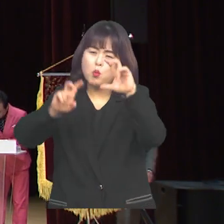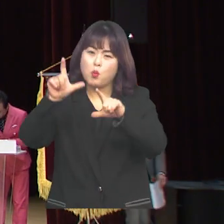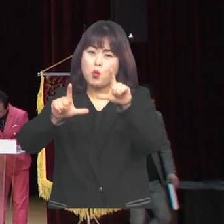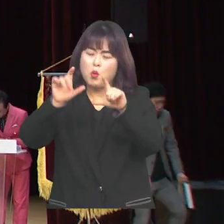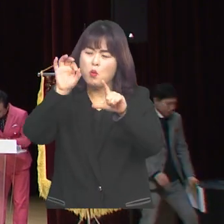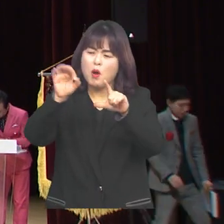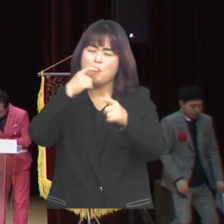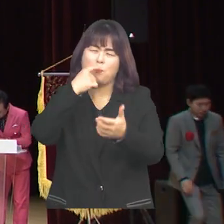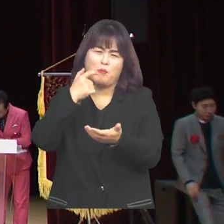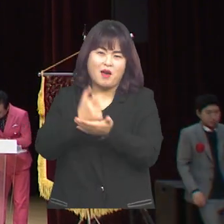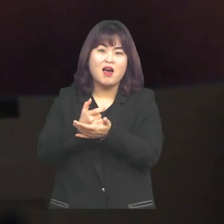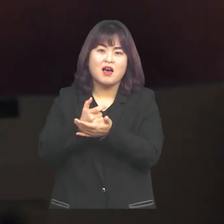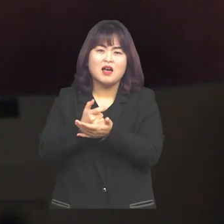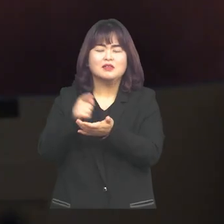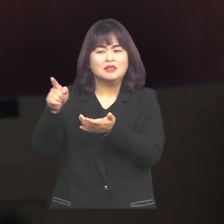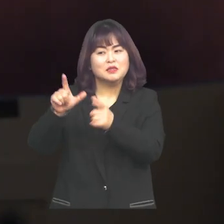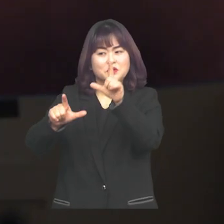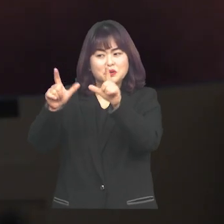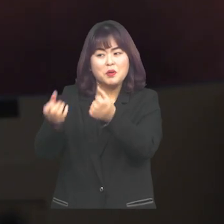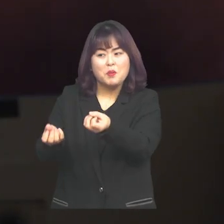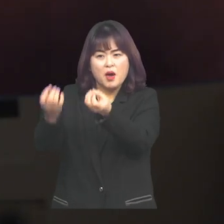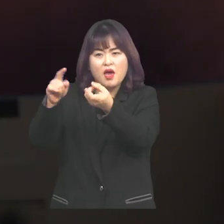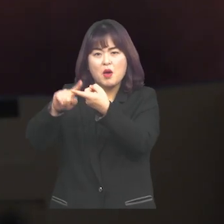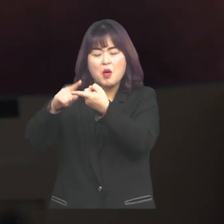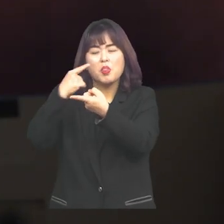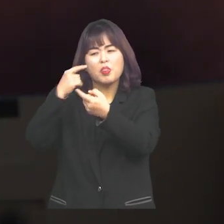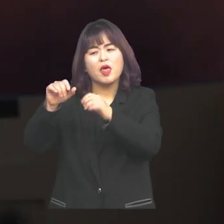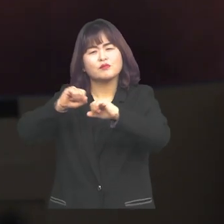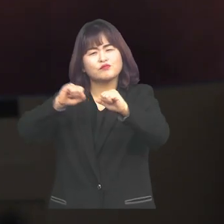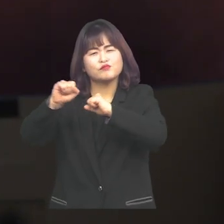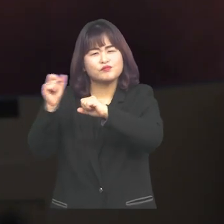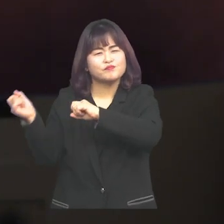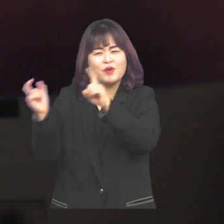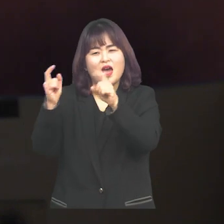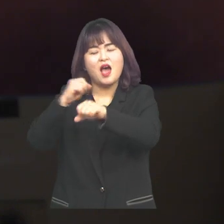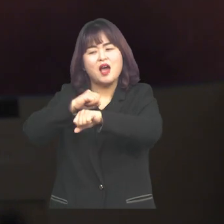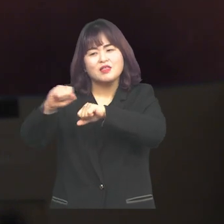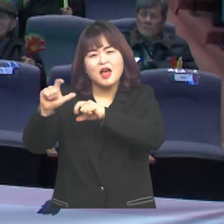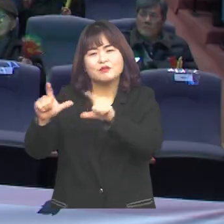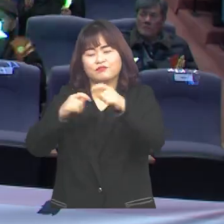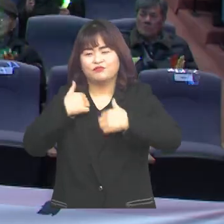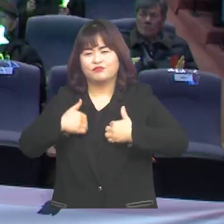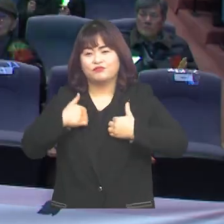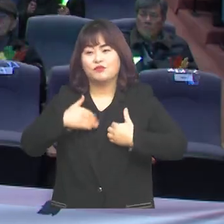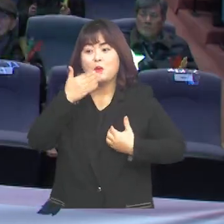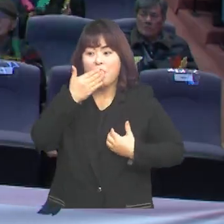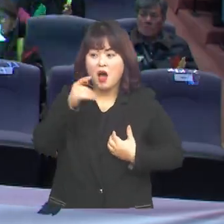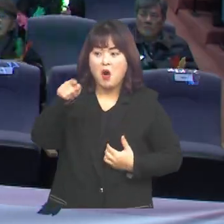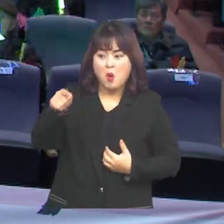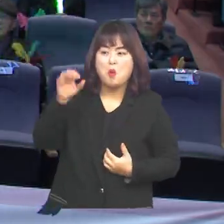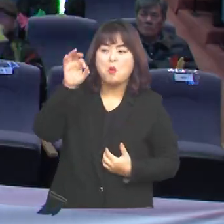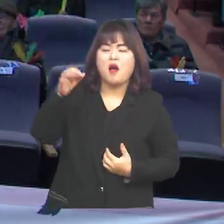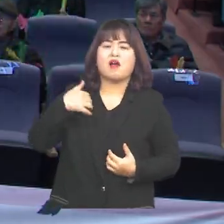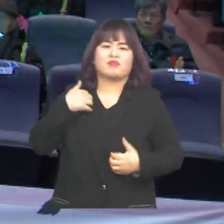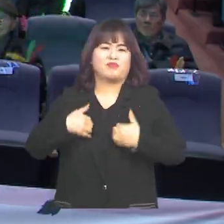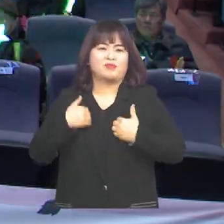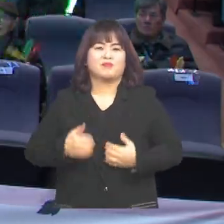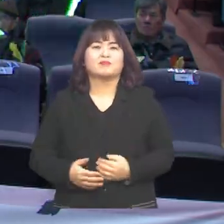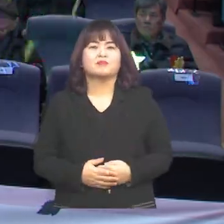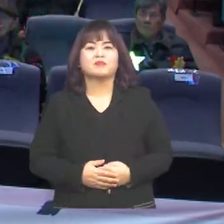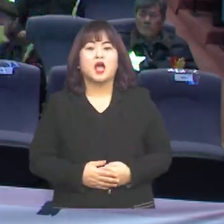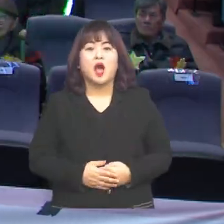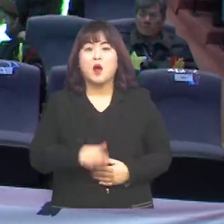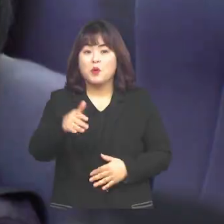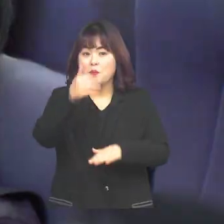보며 감동받았다며 이런 무대를 통해 어르신들이 삶의 활력을 얻고 즐거움을 느낄 수 있어 기쁘다고 말했습니다.